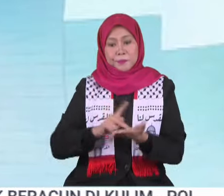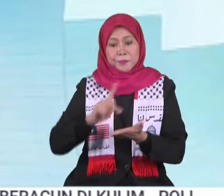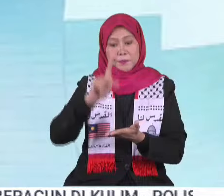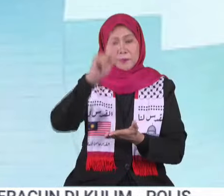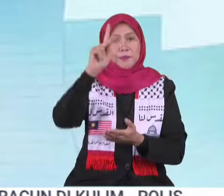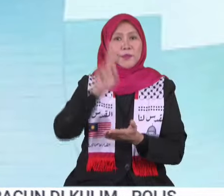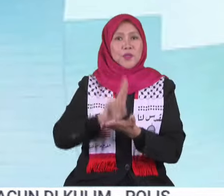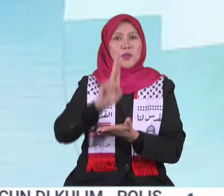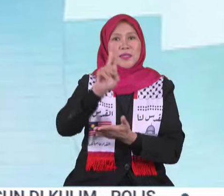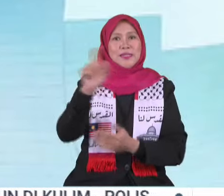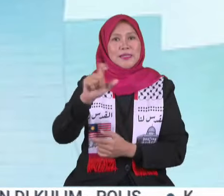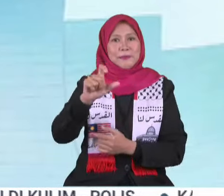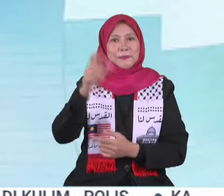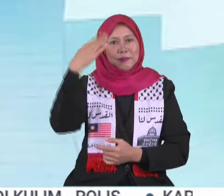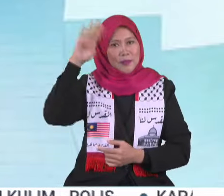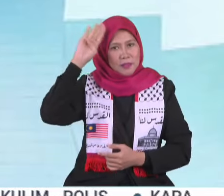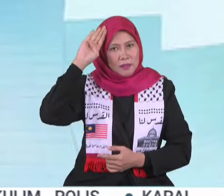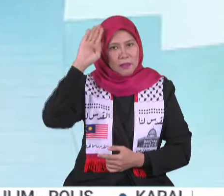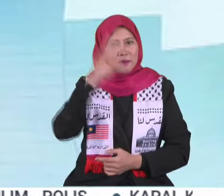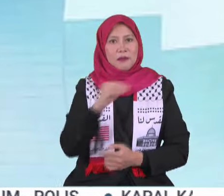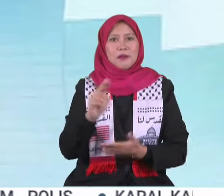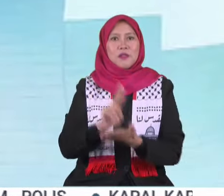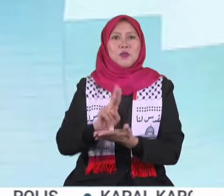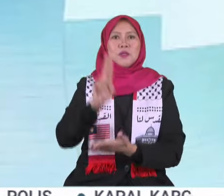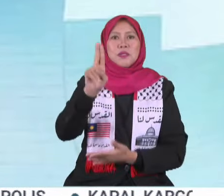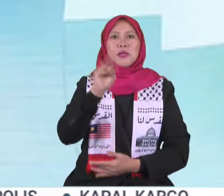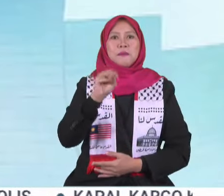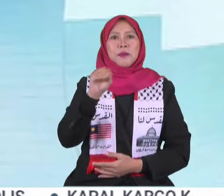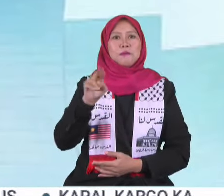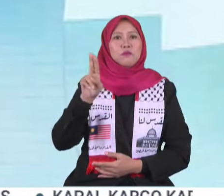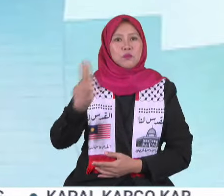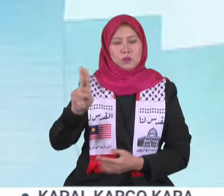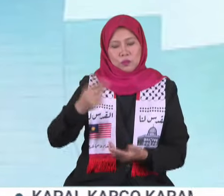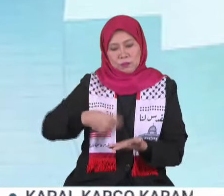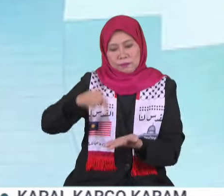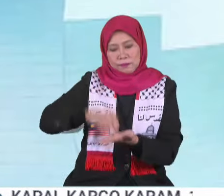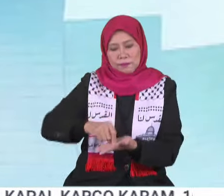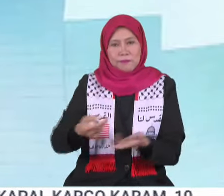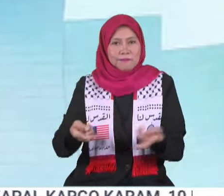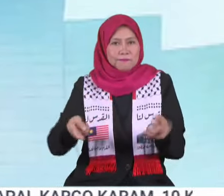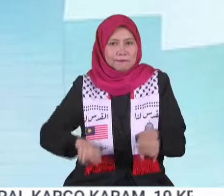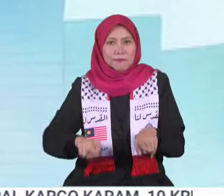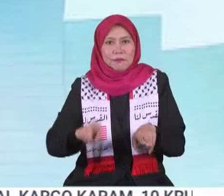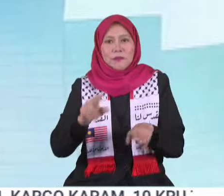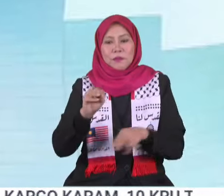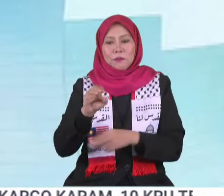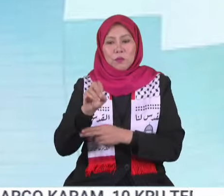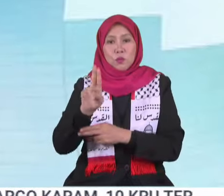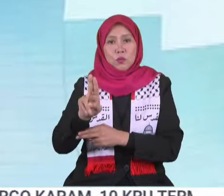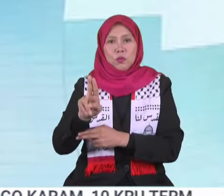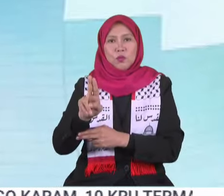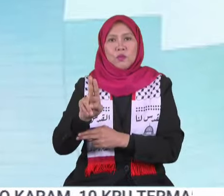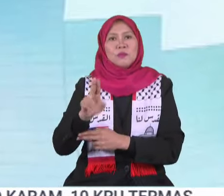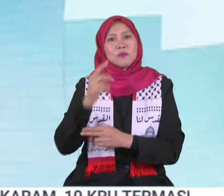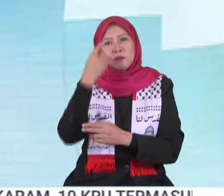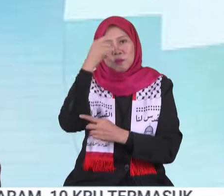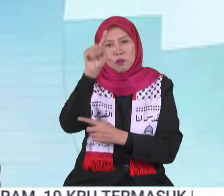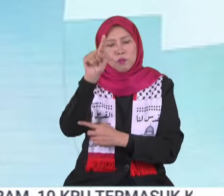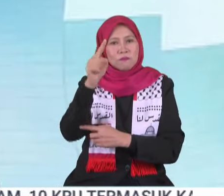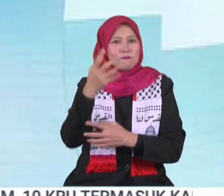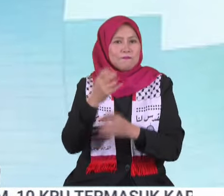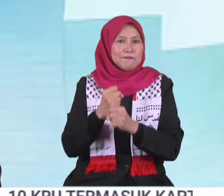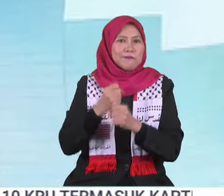College Universiti Islam Perlis KUIPS dan Universiti Multimedia MMU menandatangani memorandum persefahaman MOU dalam usaha